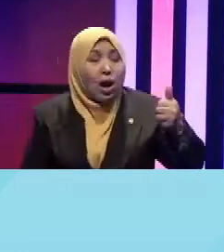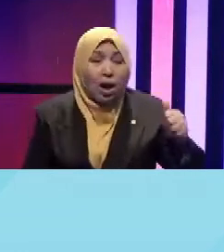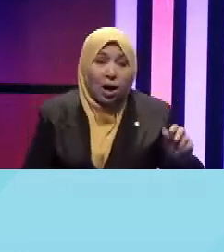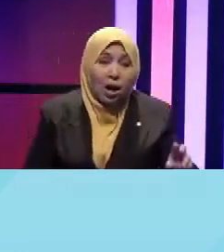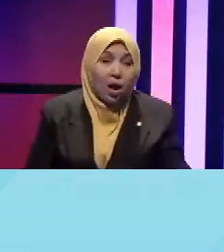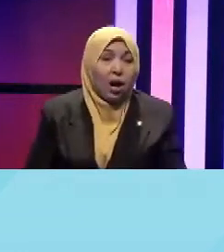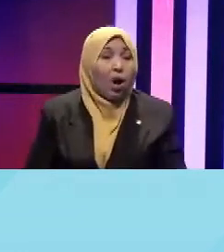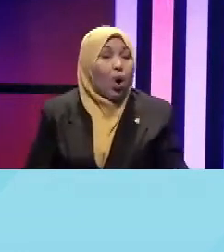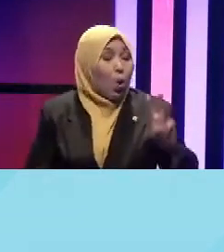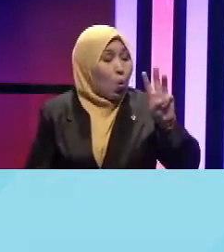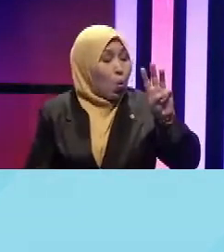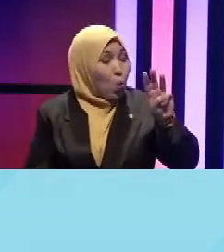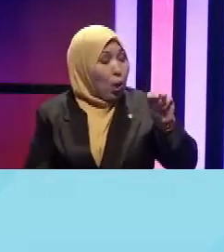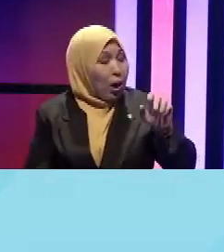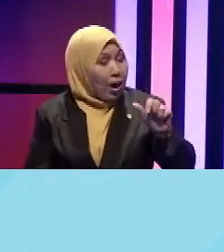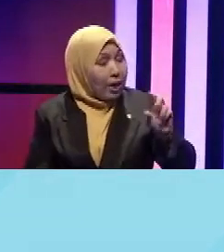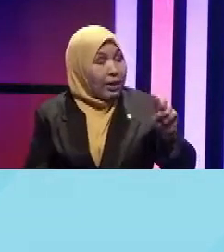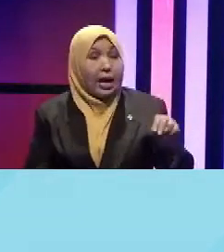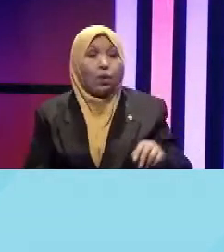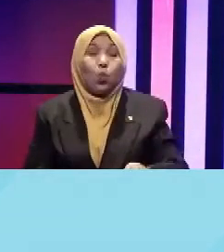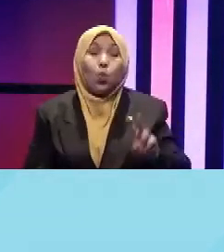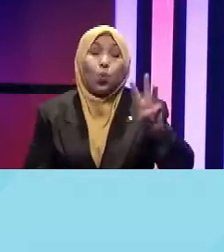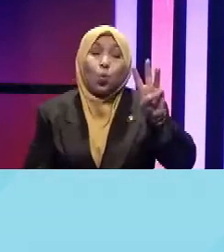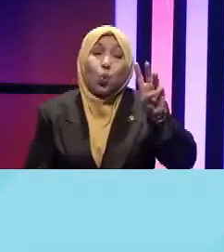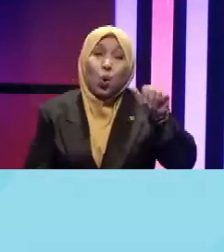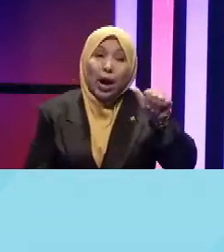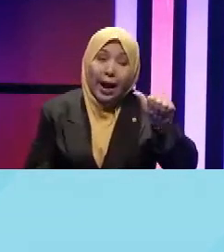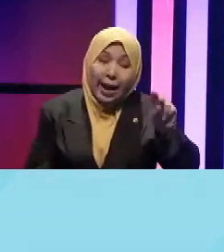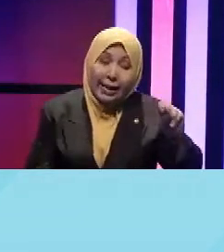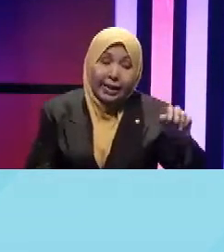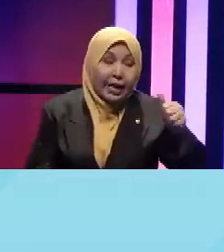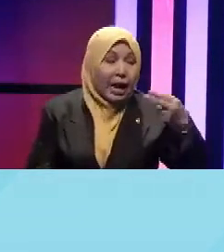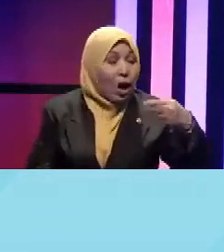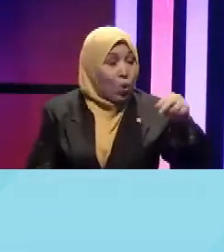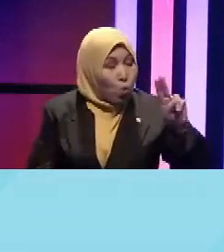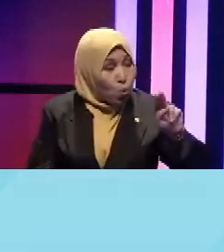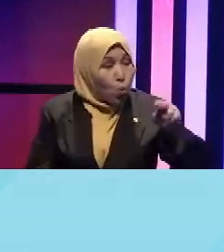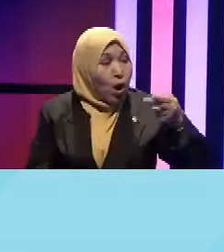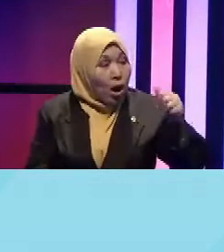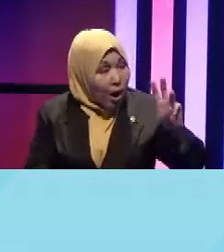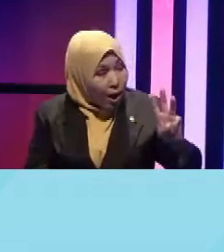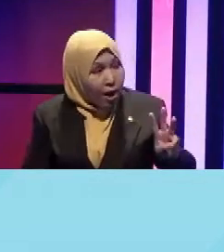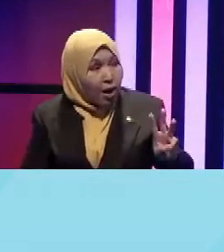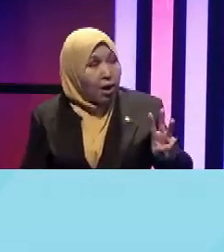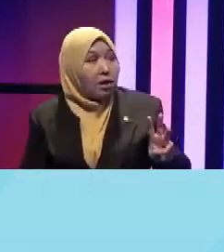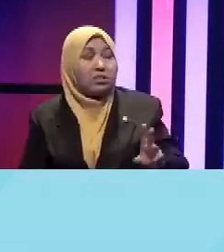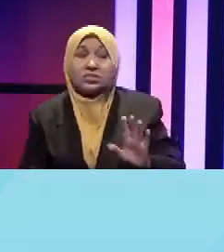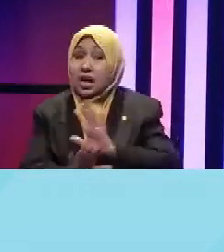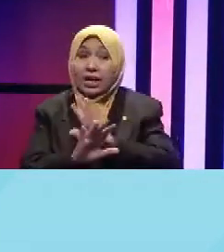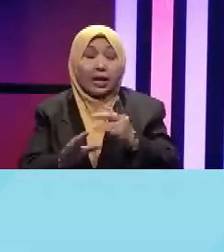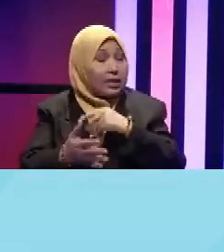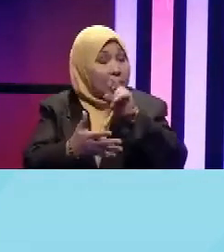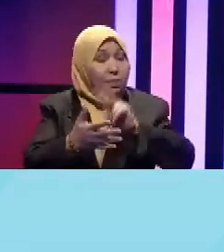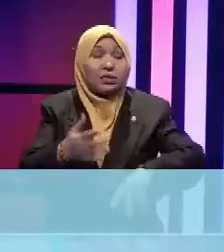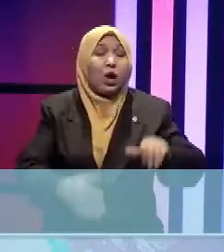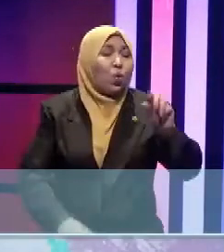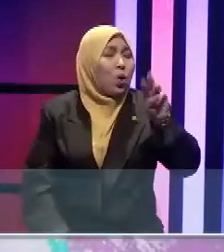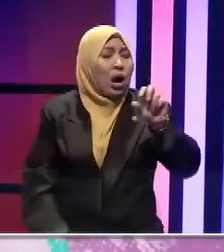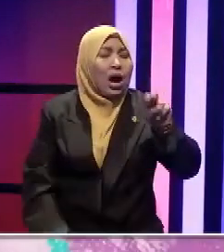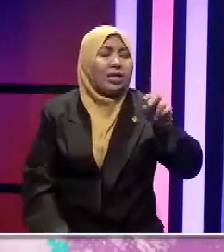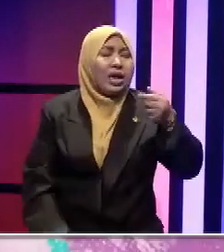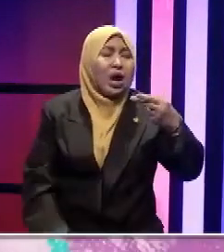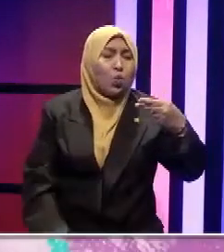Wahabi aha kedua tuh jelas wa-an nah huwa jangan kita baca wa